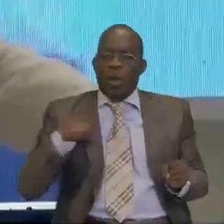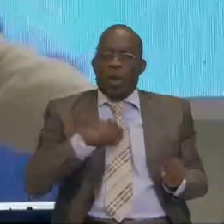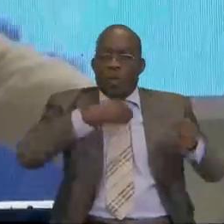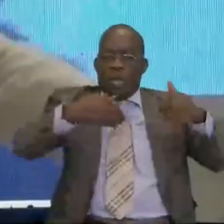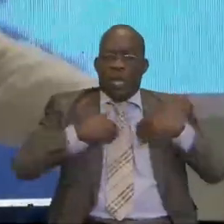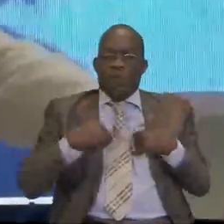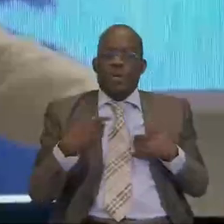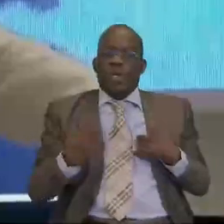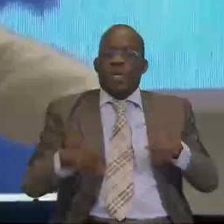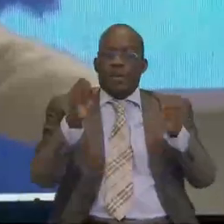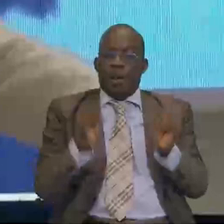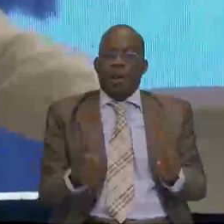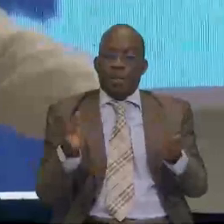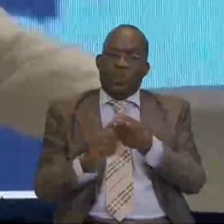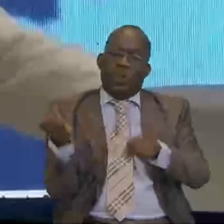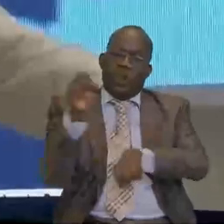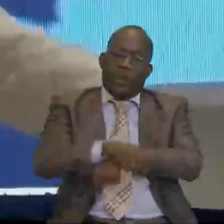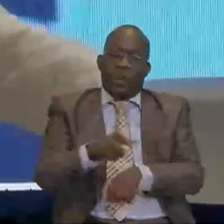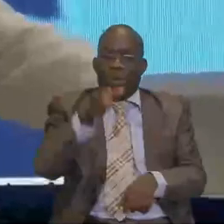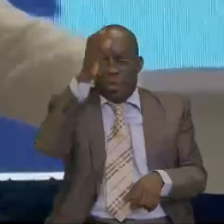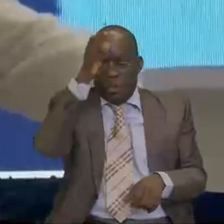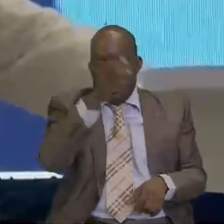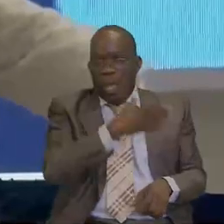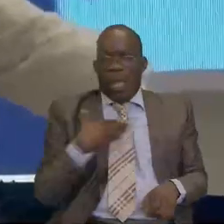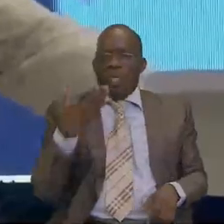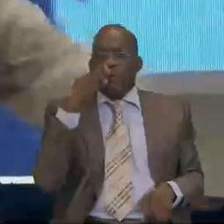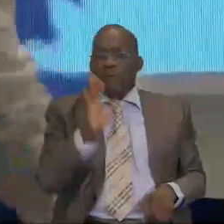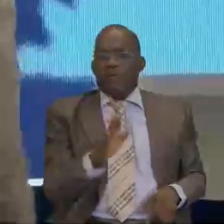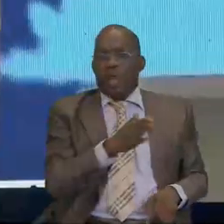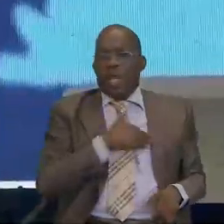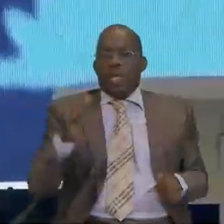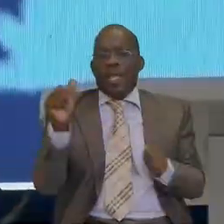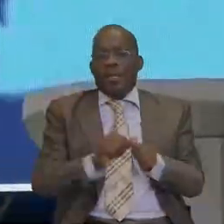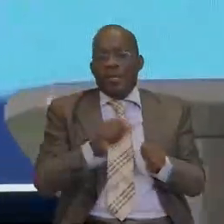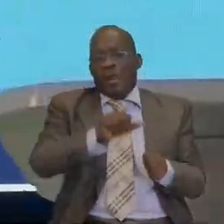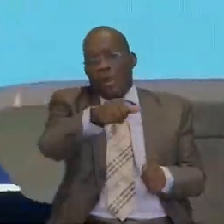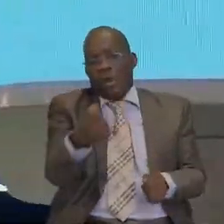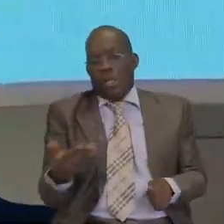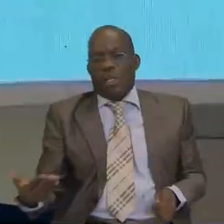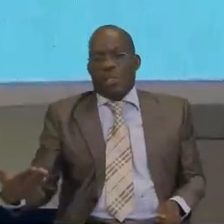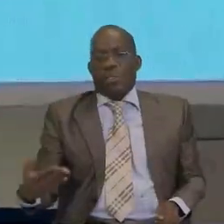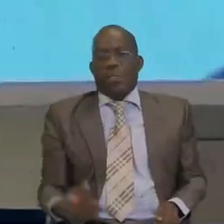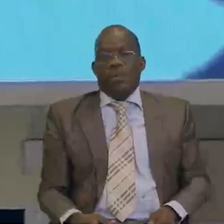Et c'est la puissance pour vaincre Satan, les démons et toute autre chose.